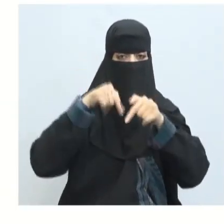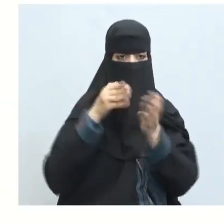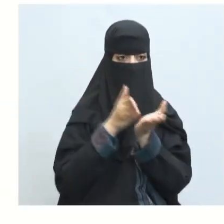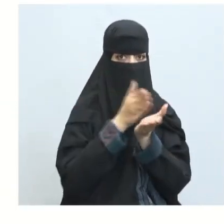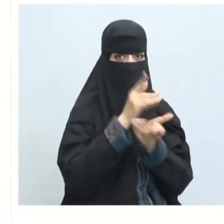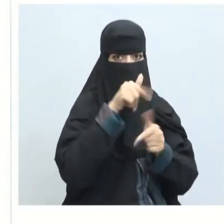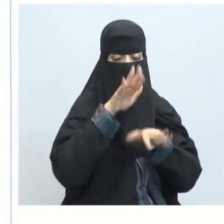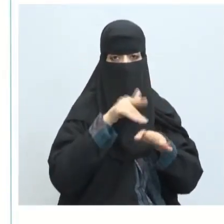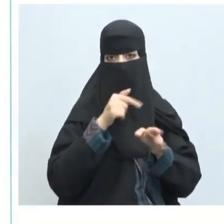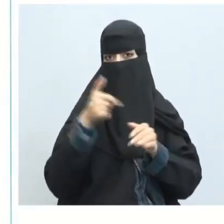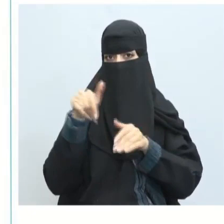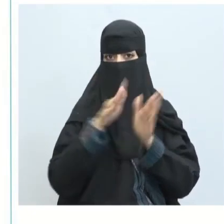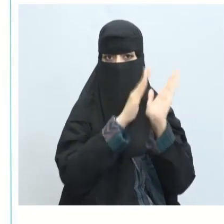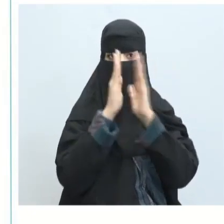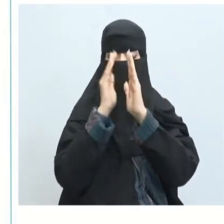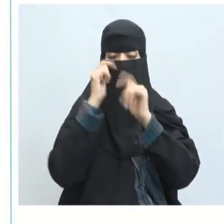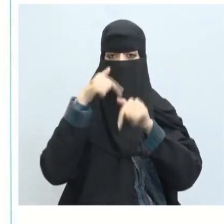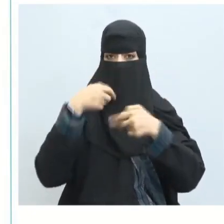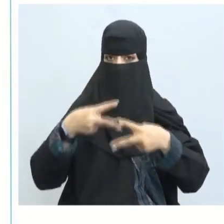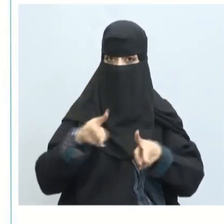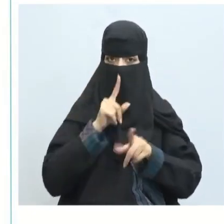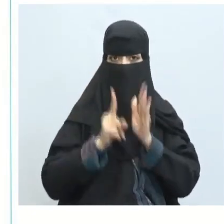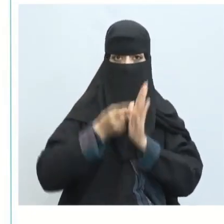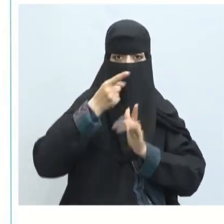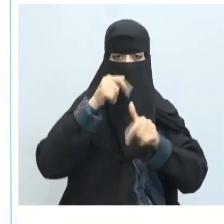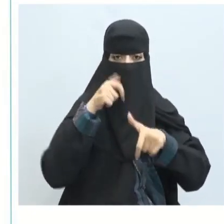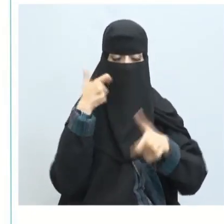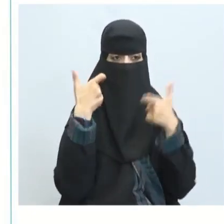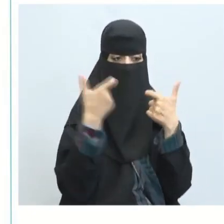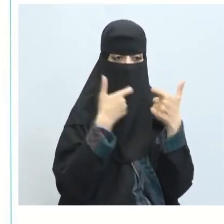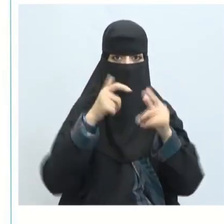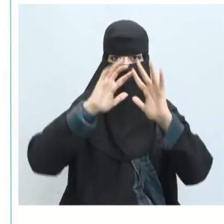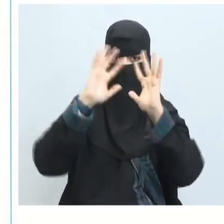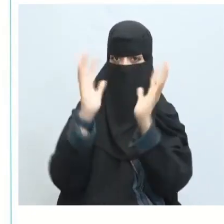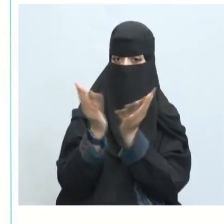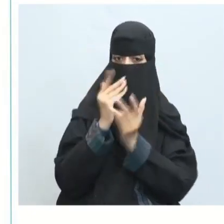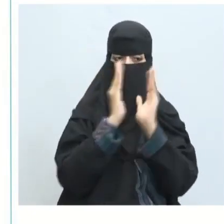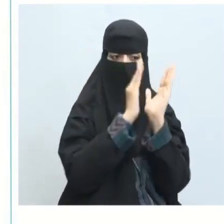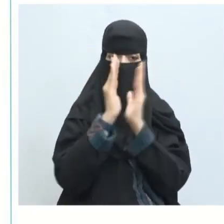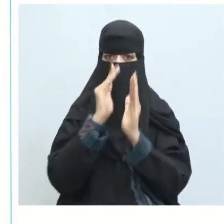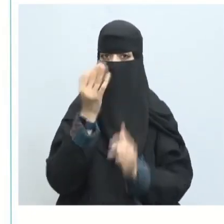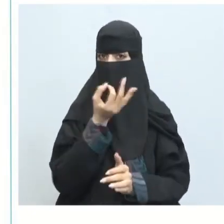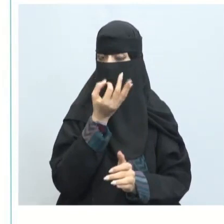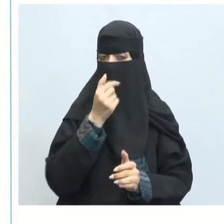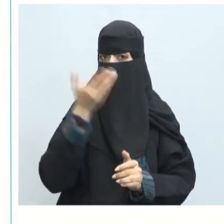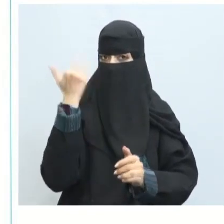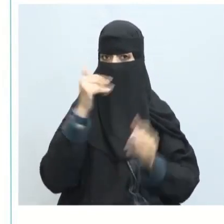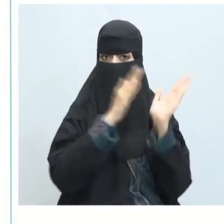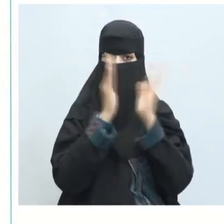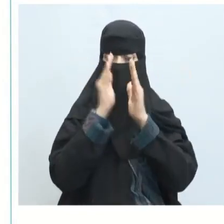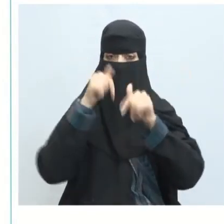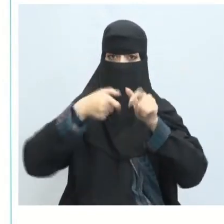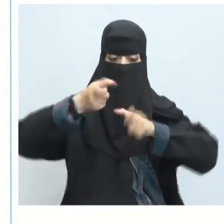له في هذا المقرر سنبدا في اولا بنظره شموليه حول المقرر نحن تحدثنا ان المقرر